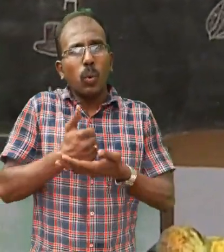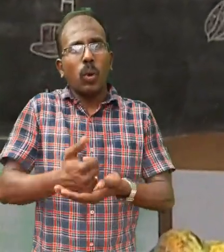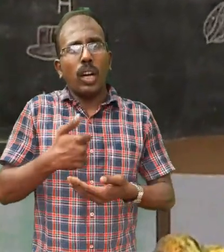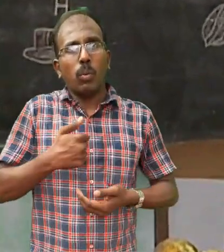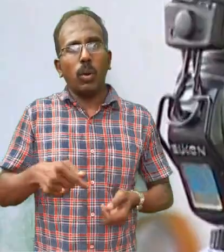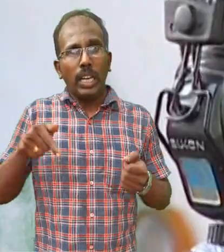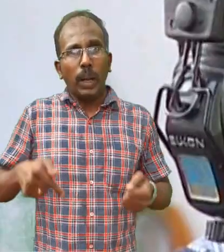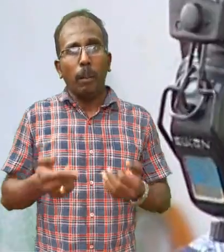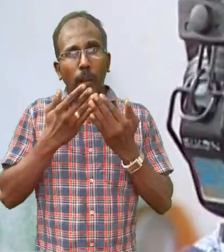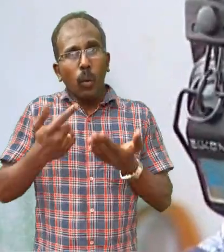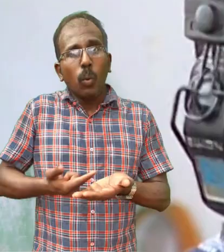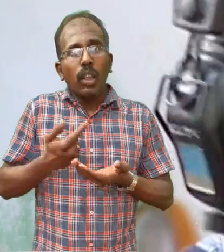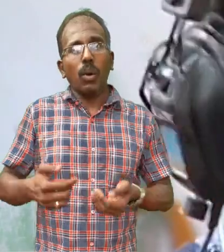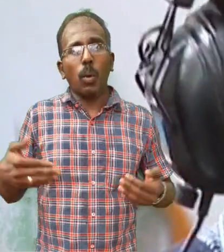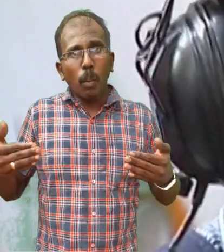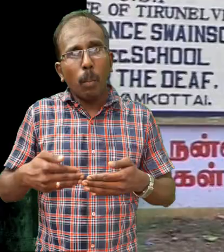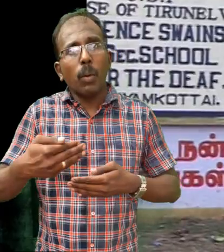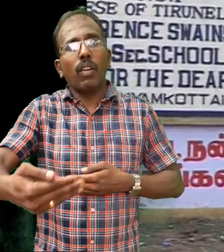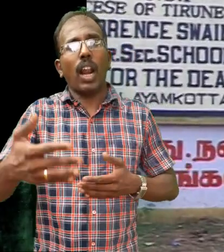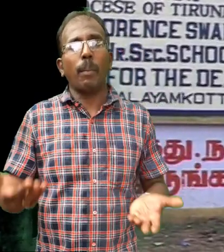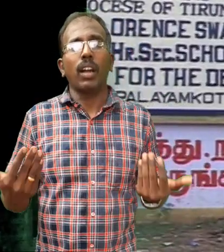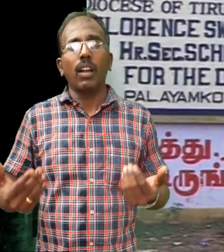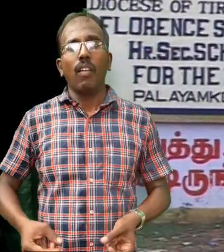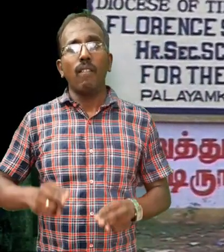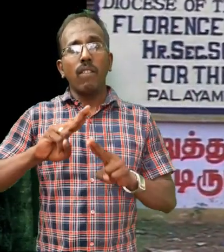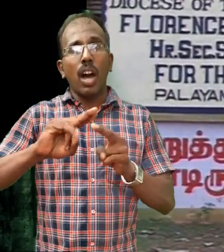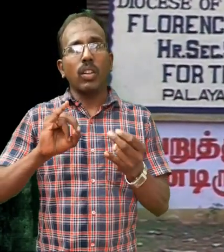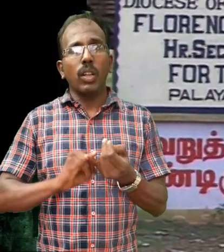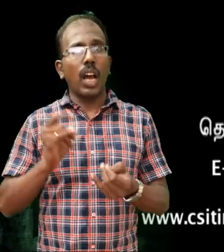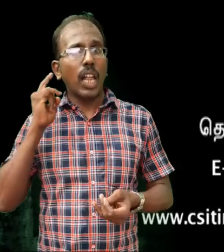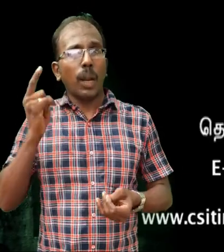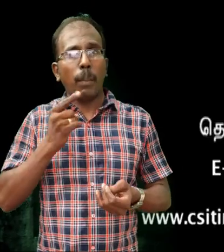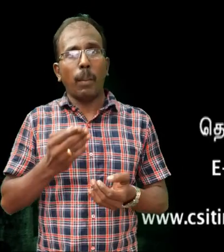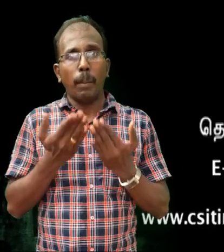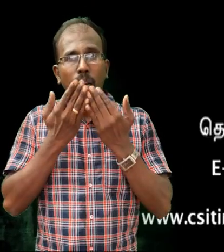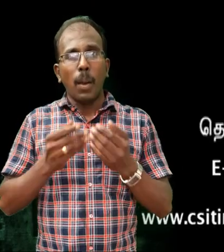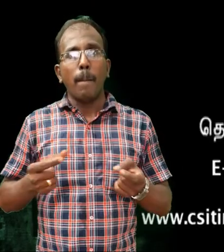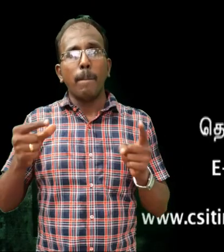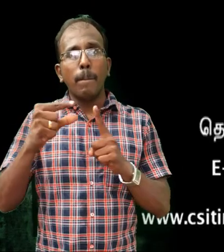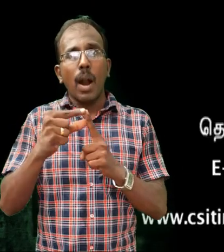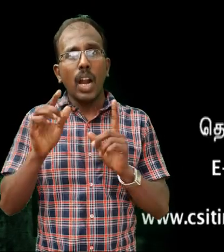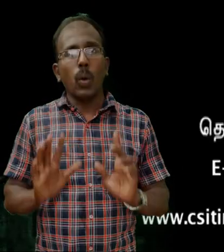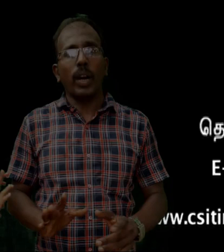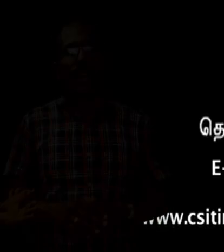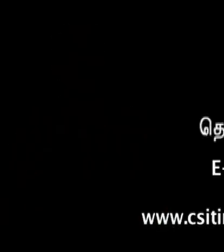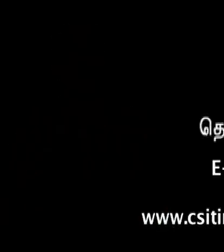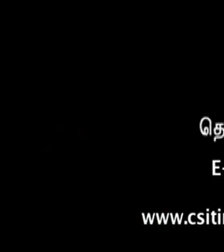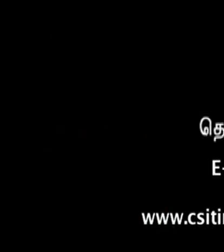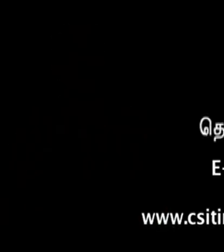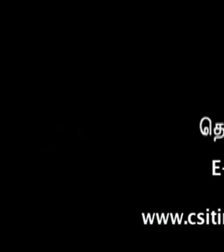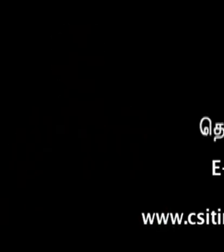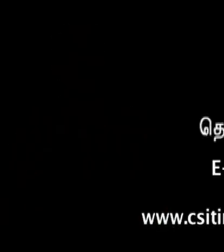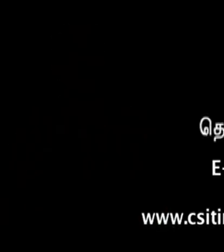தொண்டுள்ளம் கொண்டு இக்குழந்தைகளுக்காக உதவ முன்வருவாங்க. பிளாரன்ஸ் வென்சன் காது கேளாதோர் மேல்நிலைப்பள்ளி, பாளையங்கோட்டை. ஃபோன்